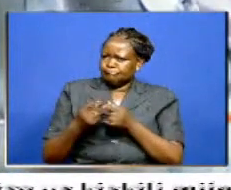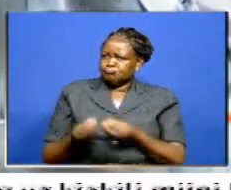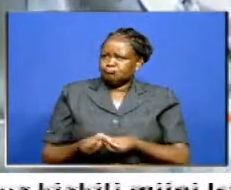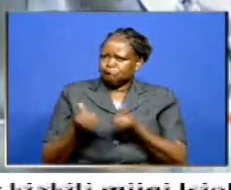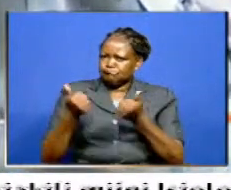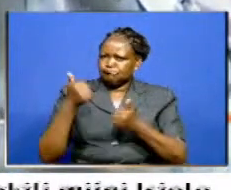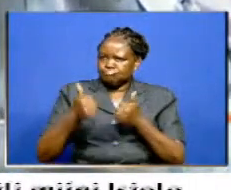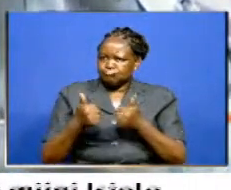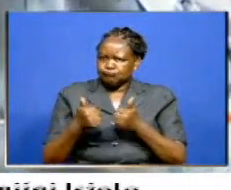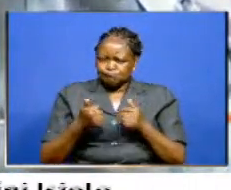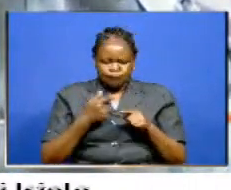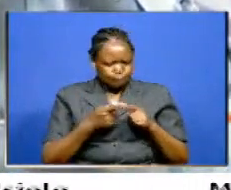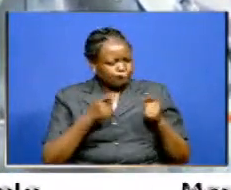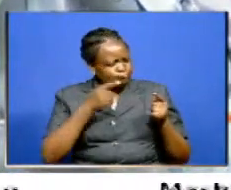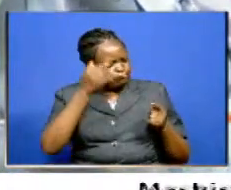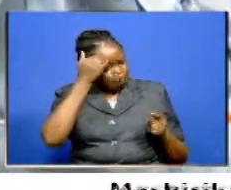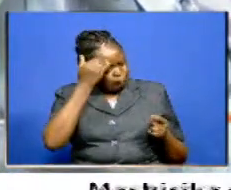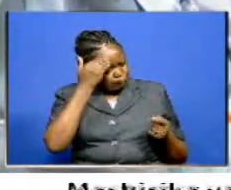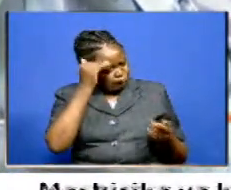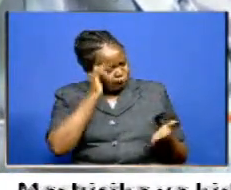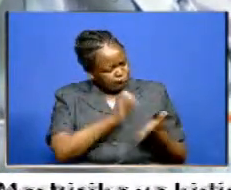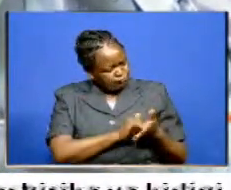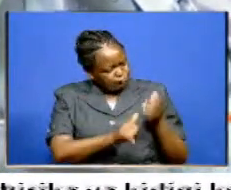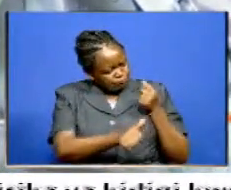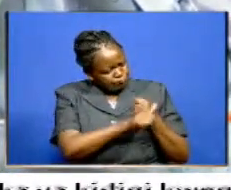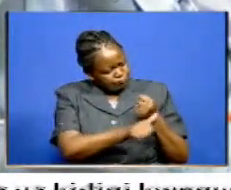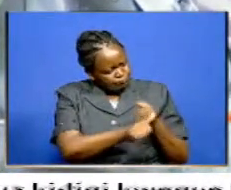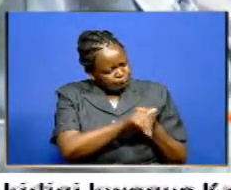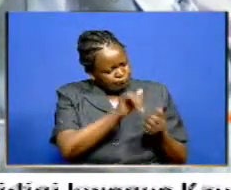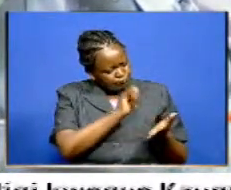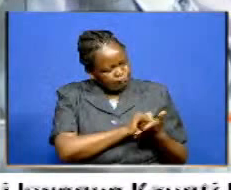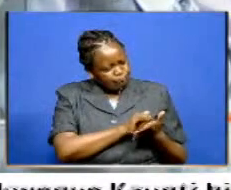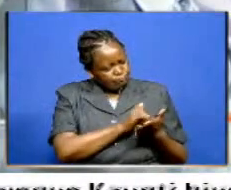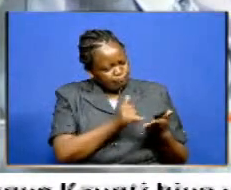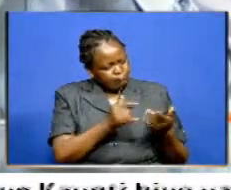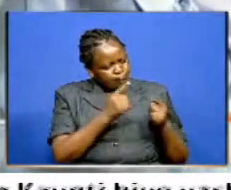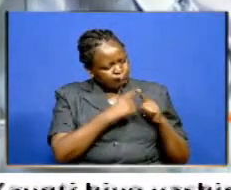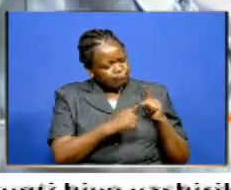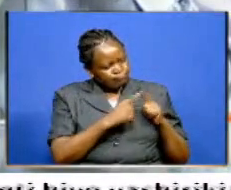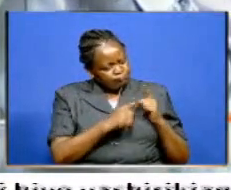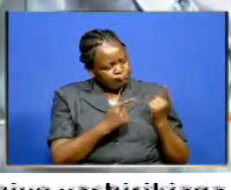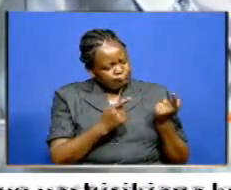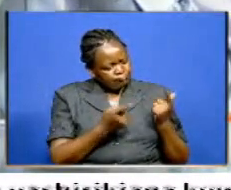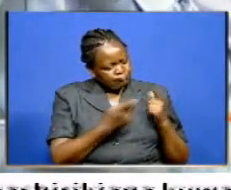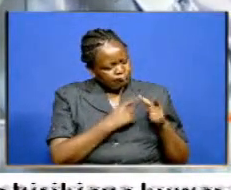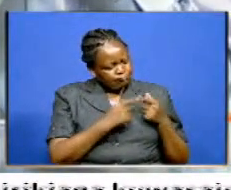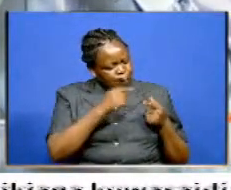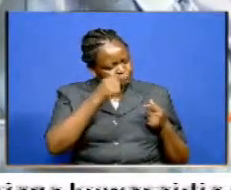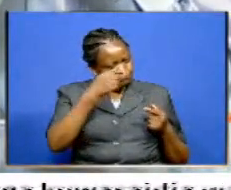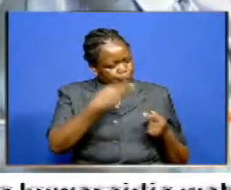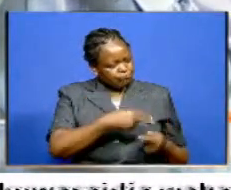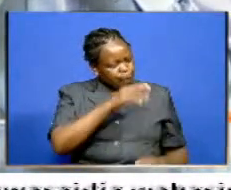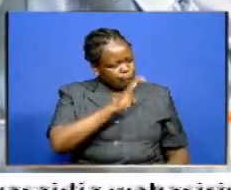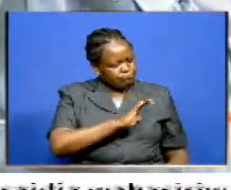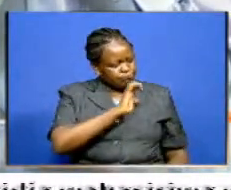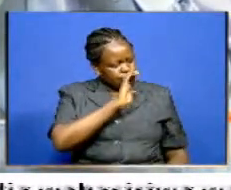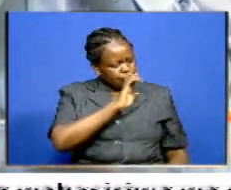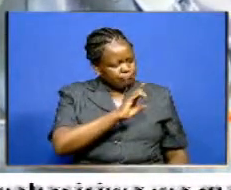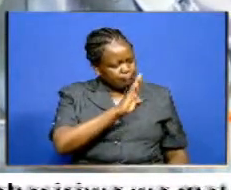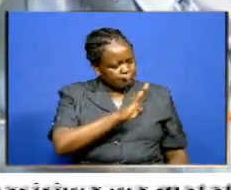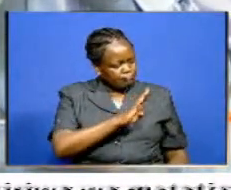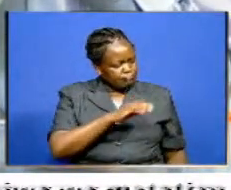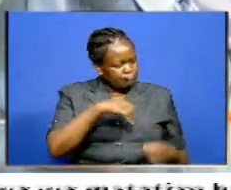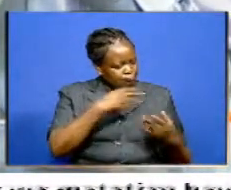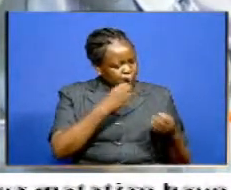kufanya. Lakini nataka kujua athari ambazo mnapitia sasa hivi. Na je, serikali ama HELB huwa inatenga